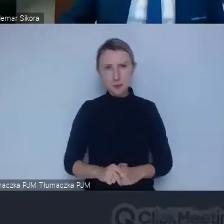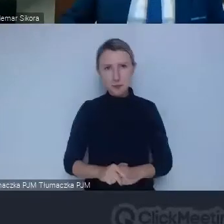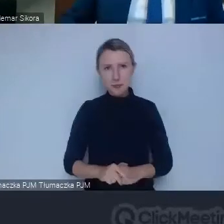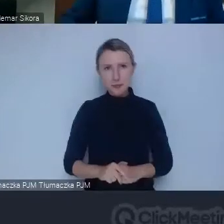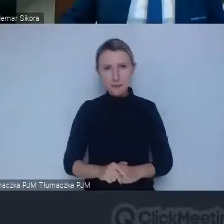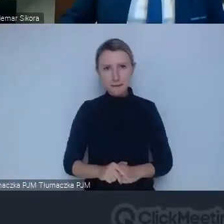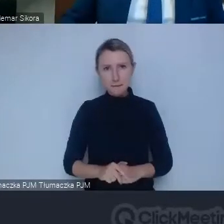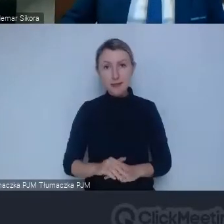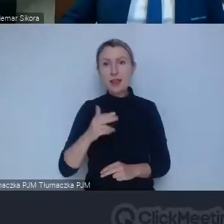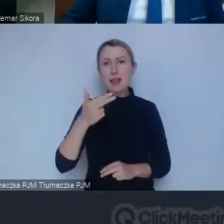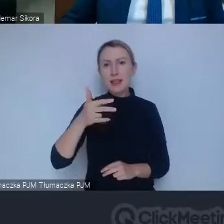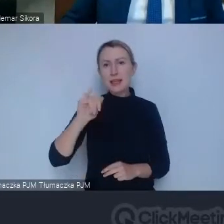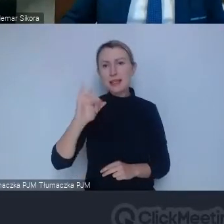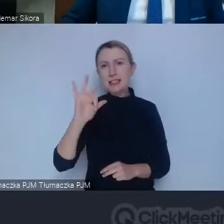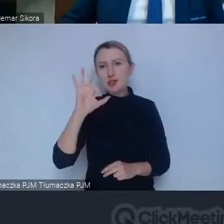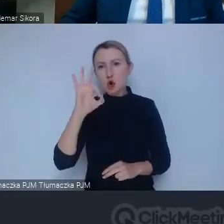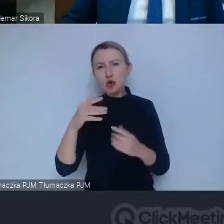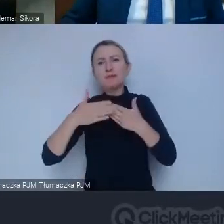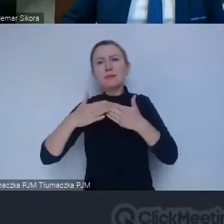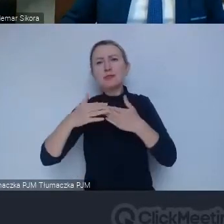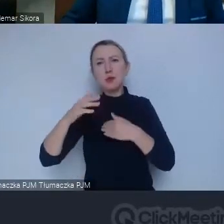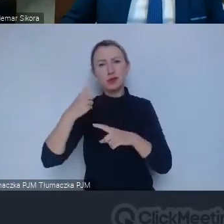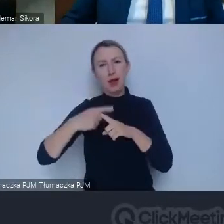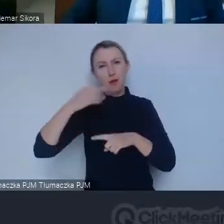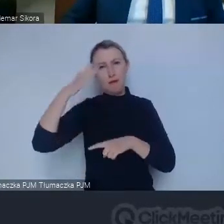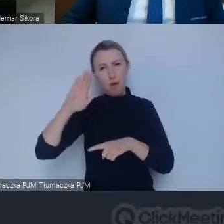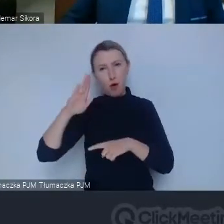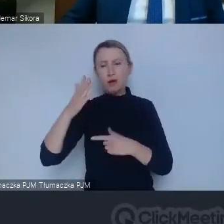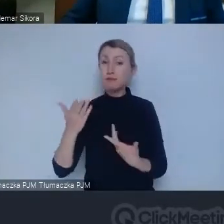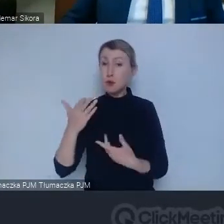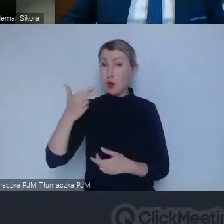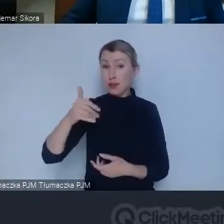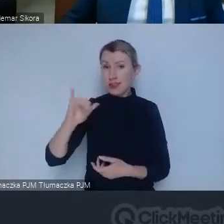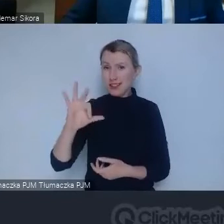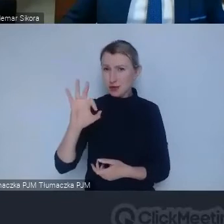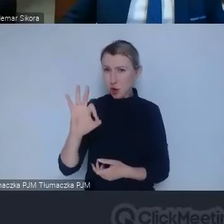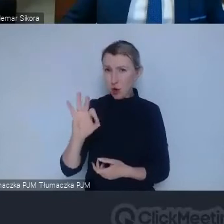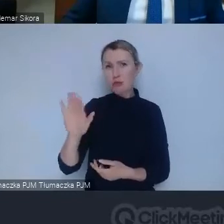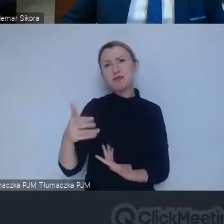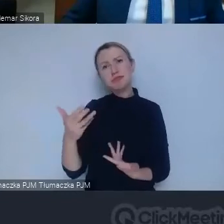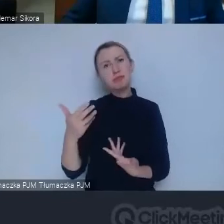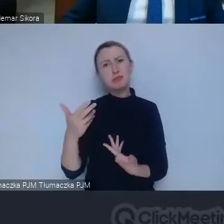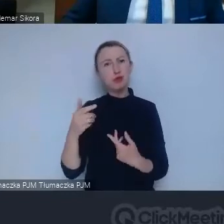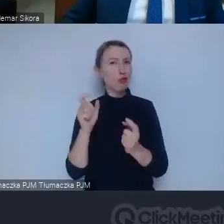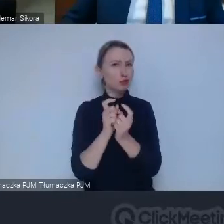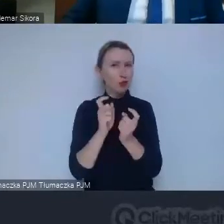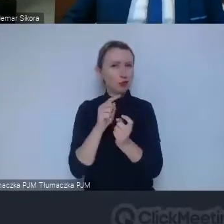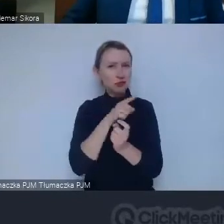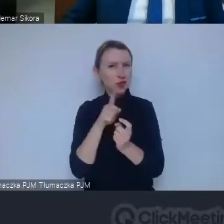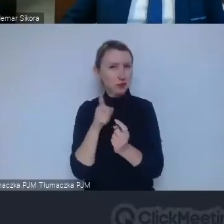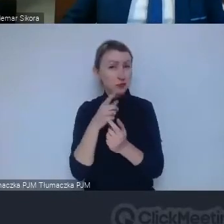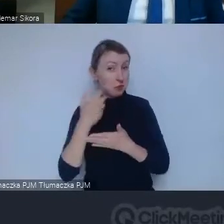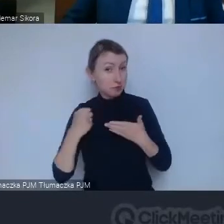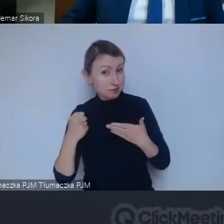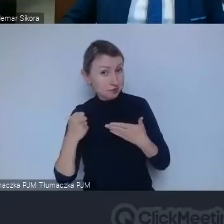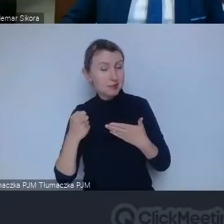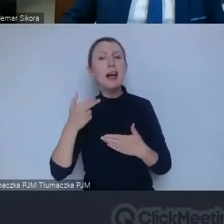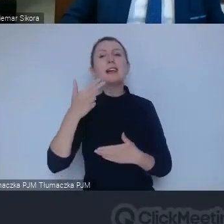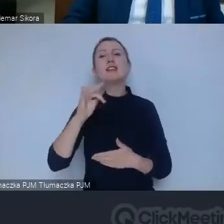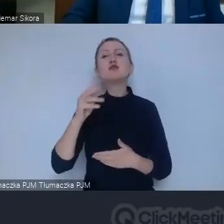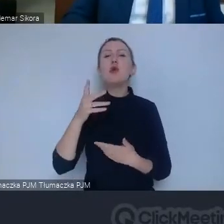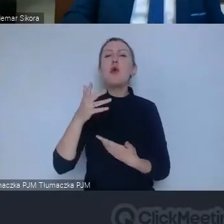ale Nisko jest sąsiadem Stalowej Woli. Czy Nisko ma coś z tego sąsiedztwa i jak Nisko ocenia